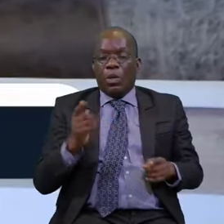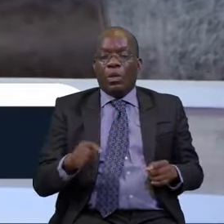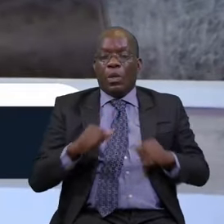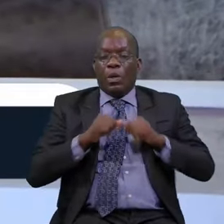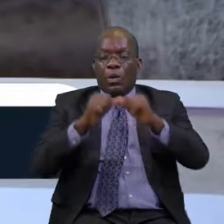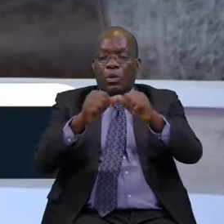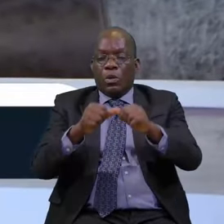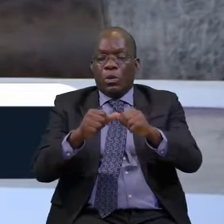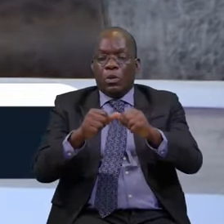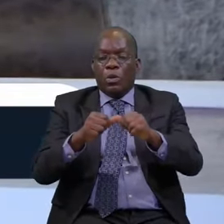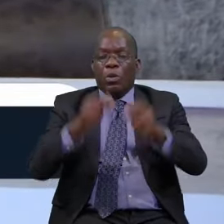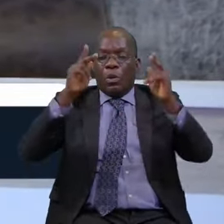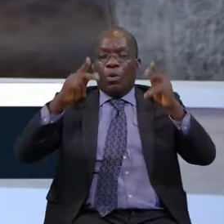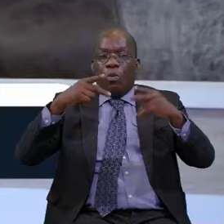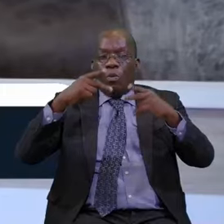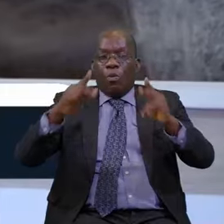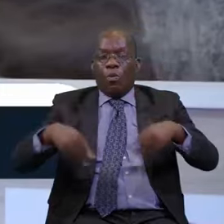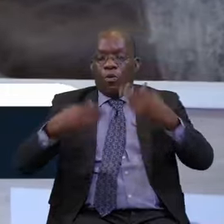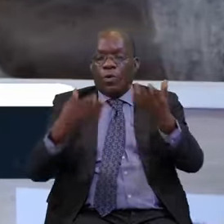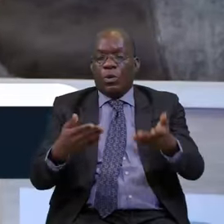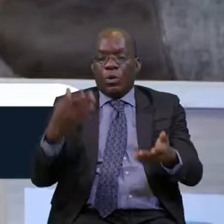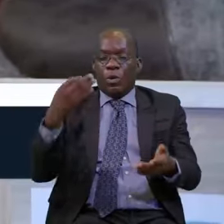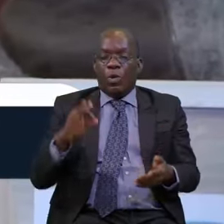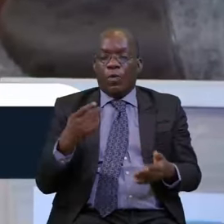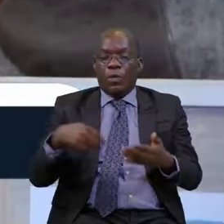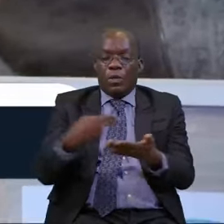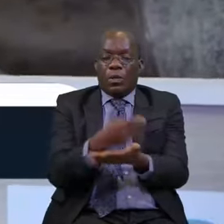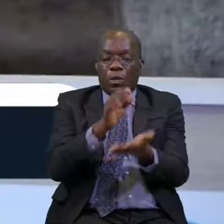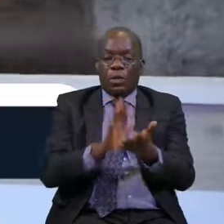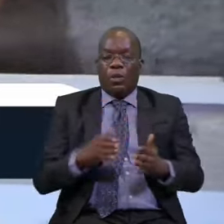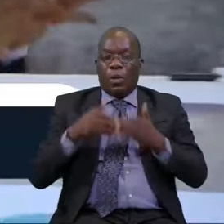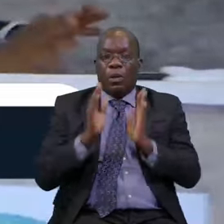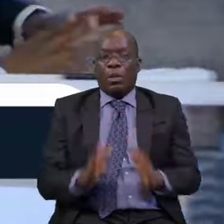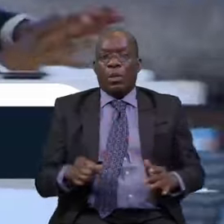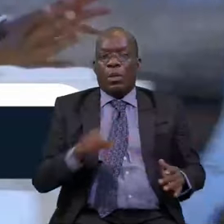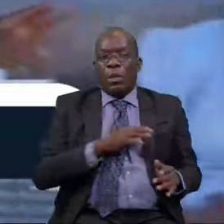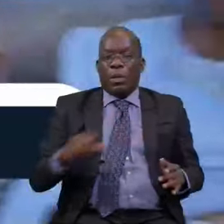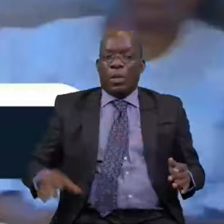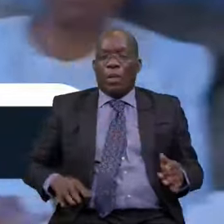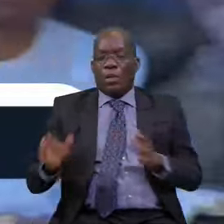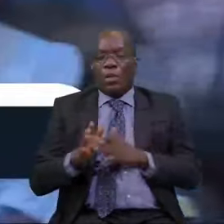nous parlons de la provision récurrente du dirigeant berger. Christ Jésus,